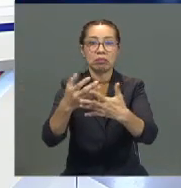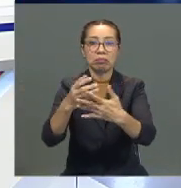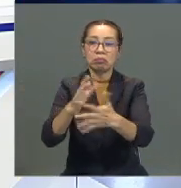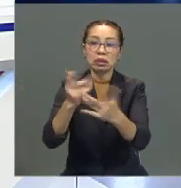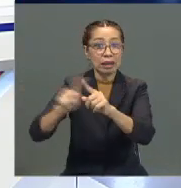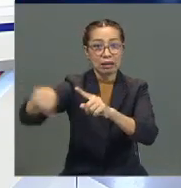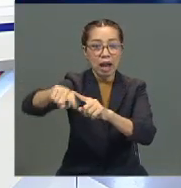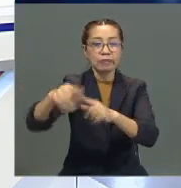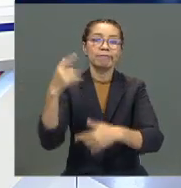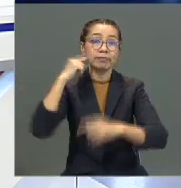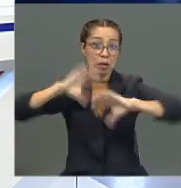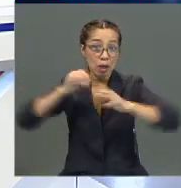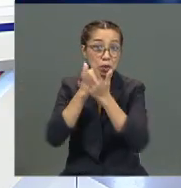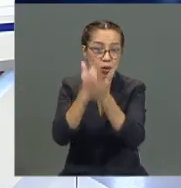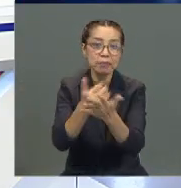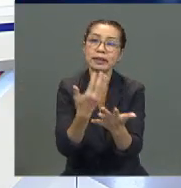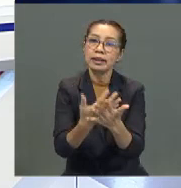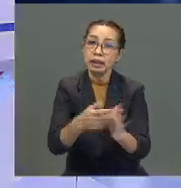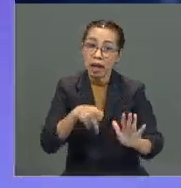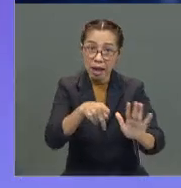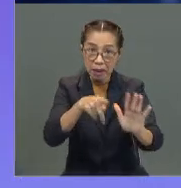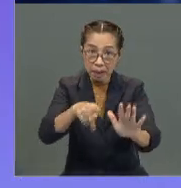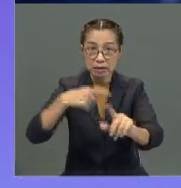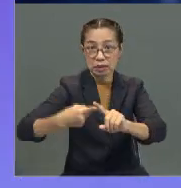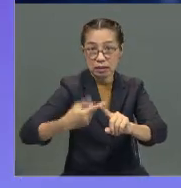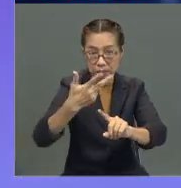น่าสนการช่วยเหลือยาวประชาชนและภาคธุรกิจที่ได้รับผลกระทบหลังจากที่มีการออกมาตรการเร่งด่วนนะคะหนูจะเป็นการจ่ายเงินเยียวยา5พันบาทเป็นเวลา 3